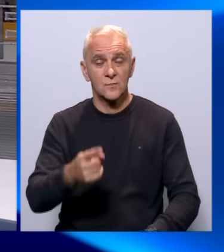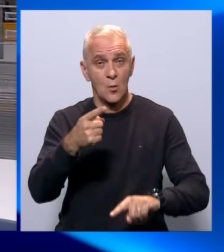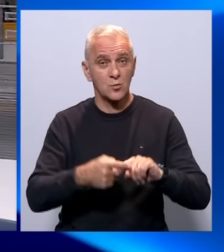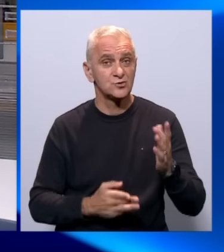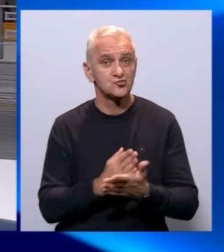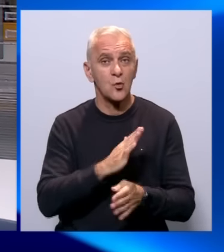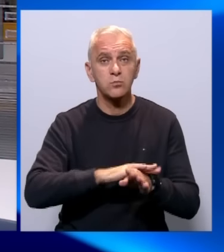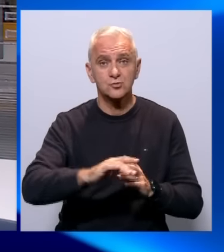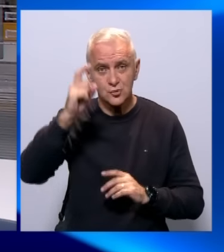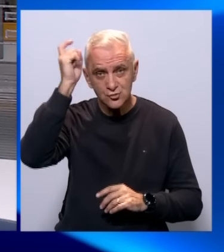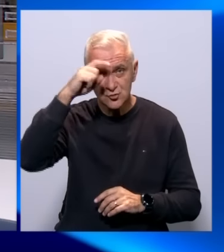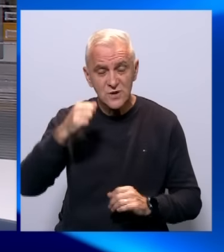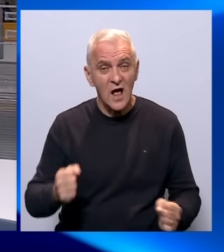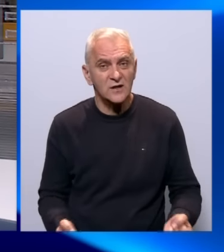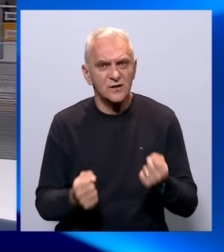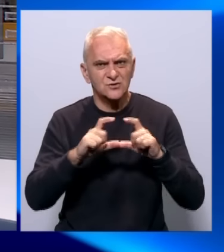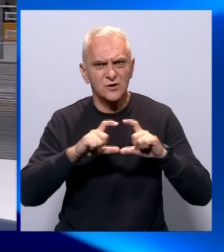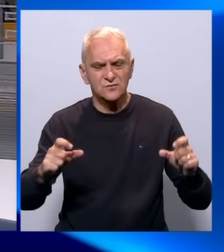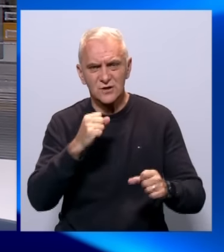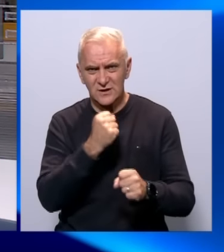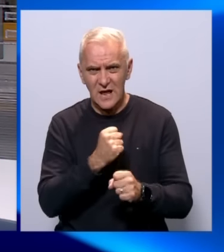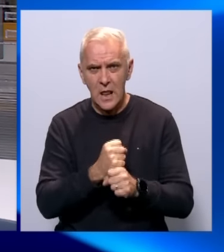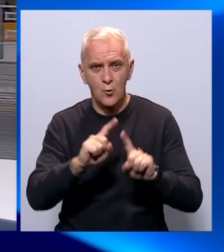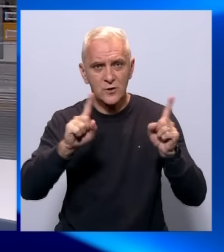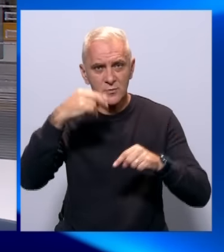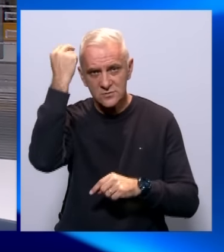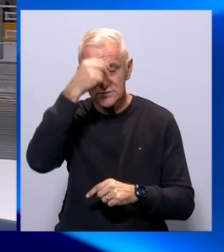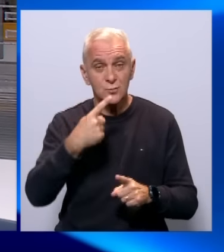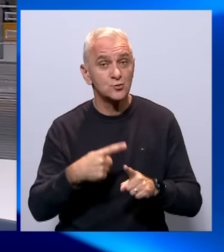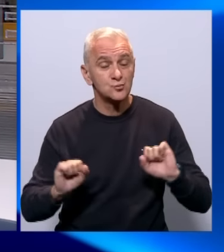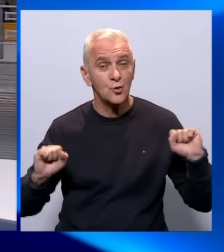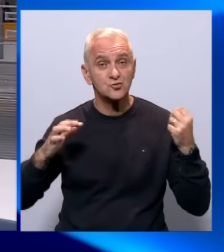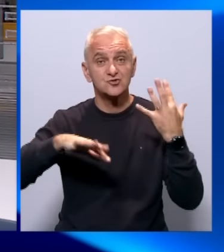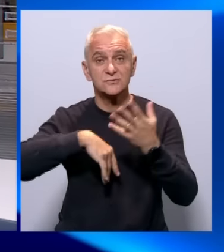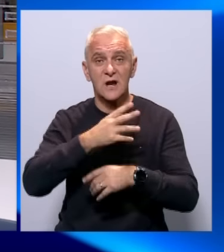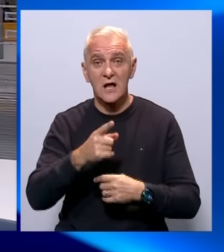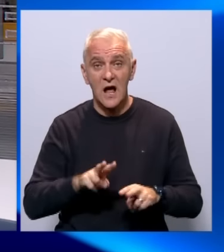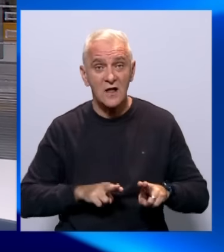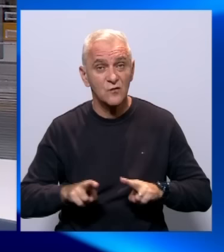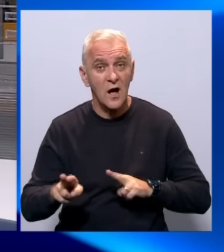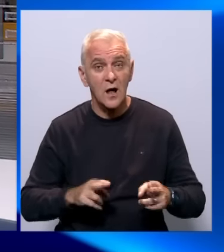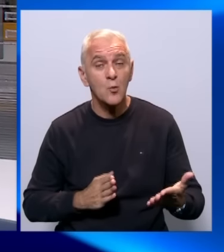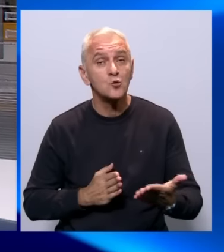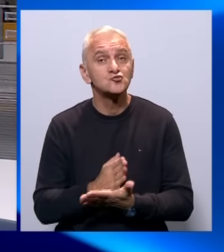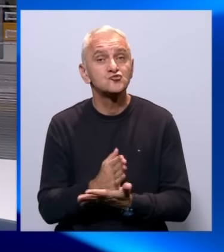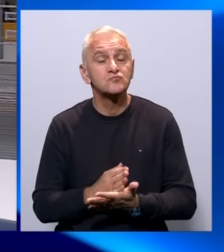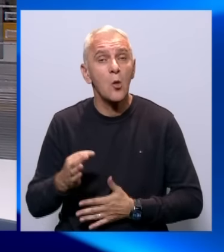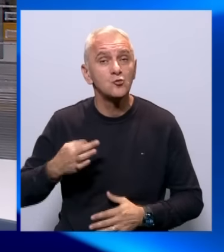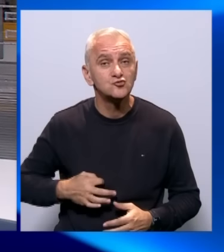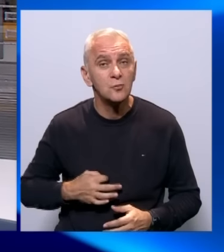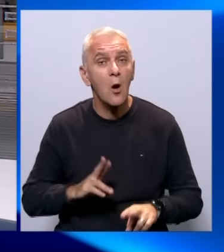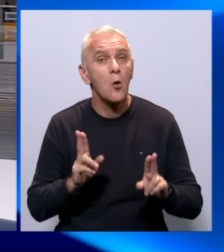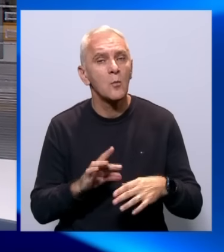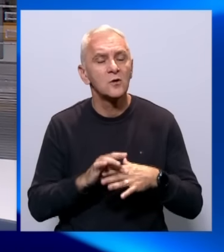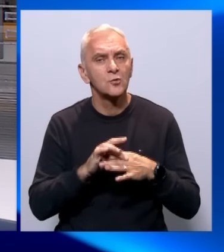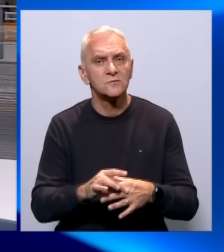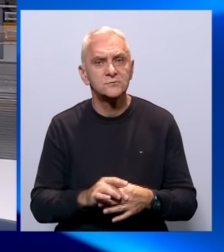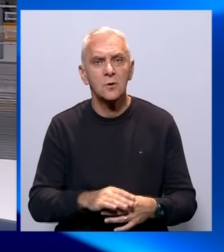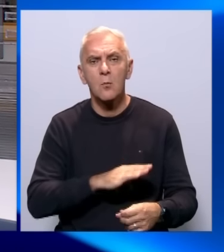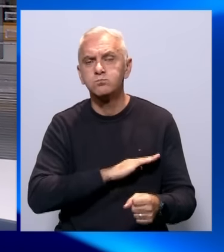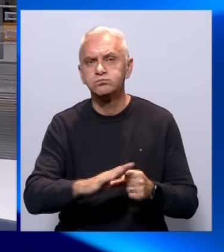Posljednji slučajevi puštanja osumnjičenih za teška krivična djela u Republici Srpskoj zbog štrajka advokata po službenoj dužnosti mogli